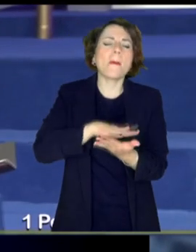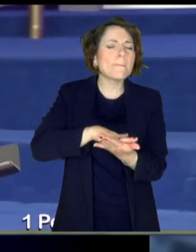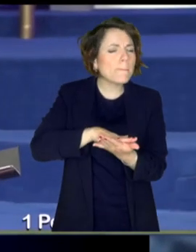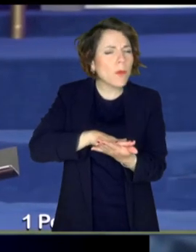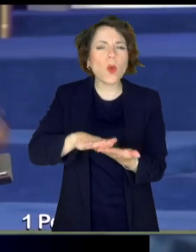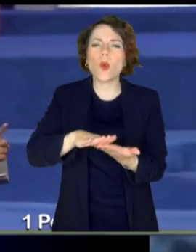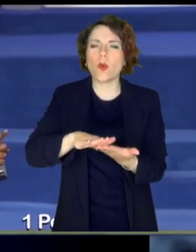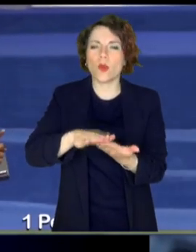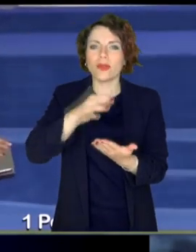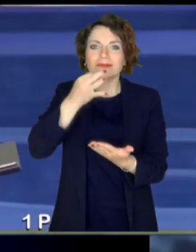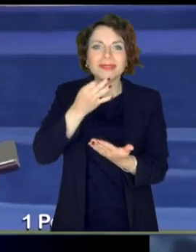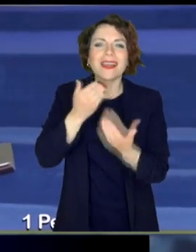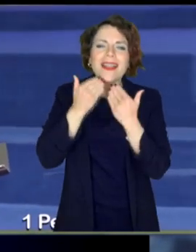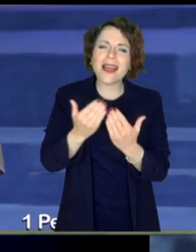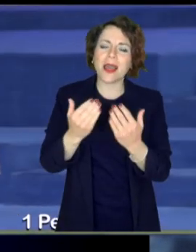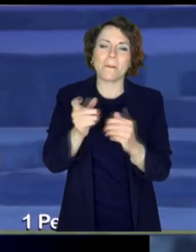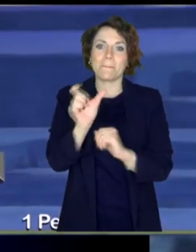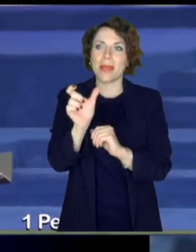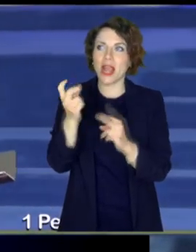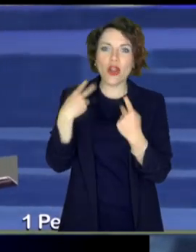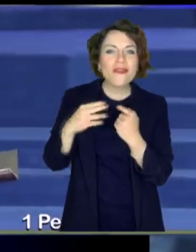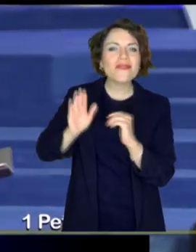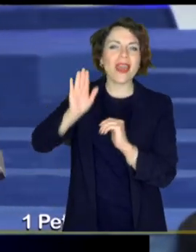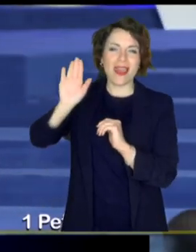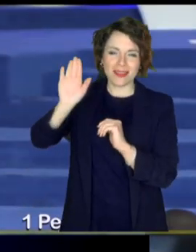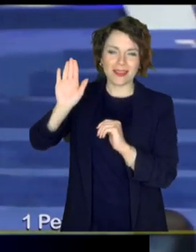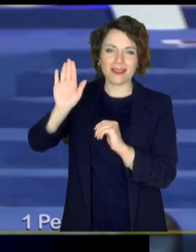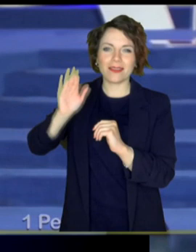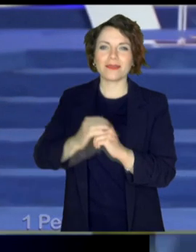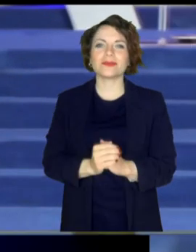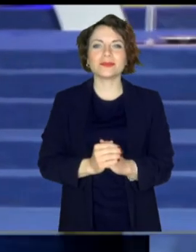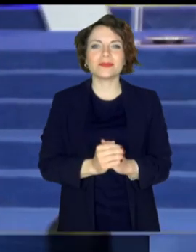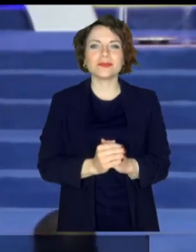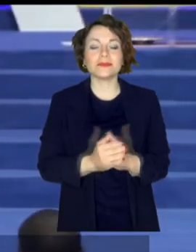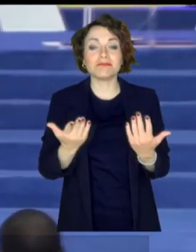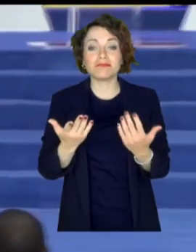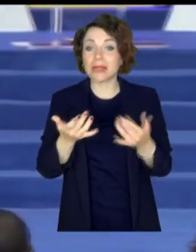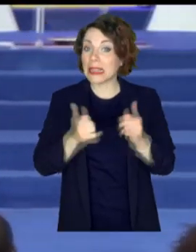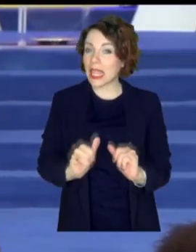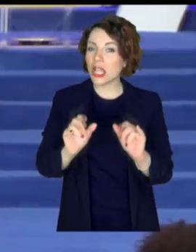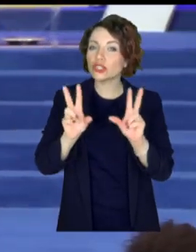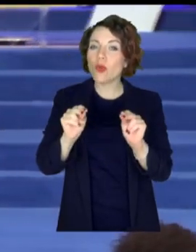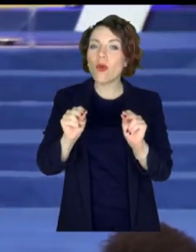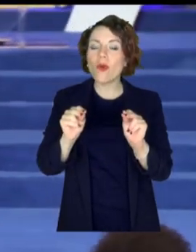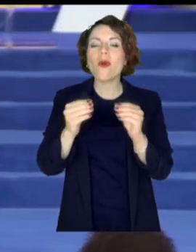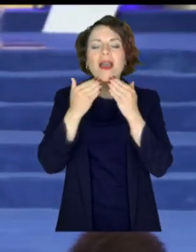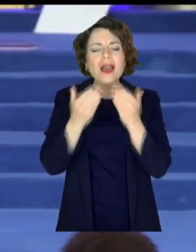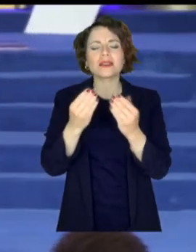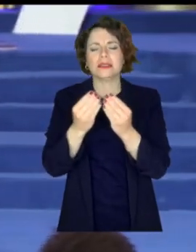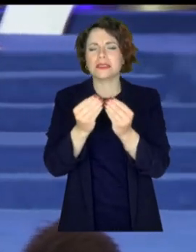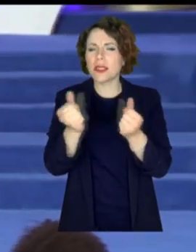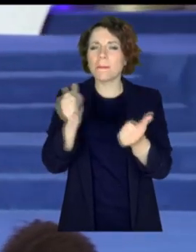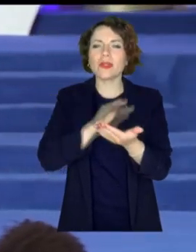ma incorruttibile, cioè mediante la parola vivente e permanente di Dio. Quindi si nasce di nuovo dallo Spirito